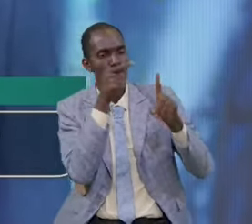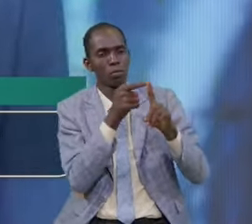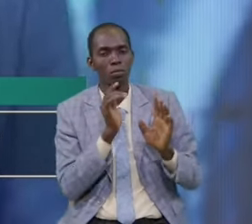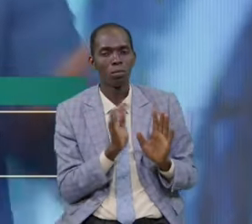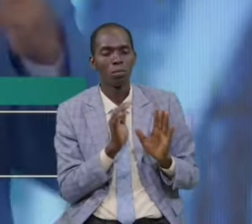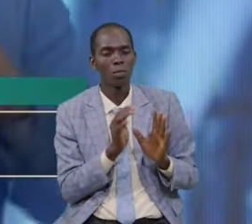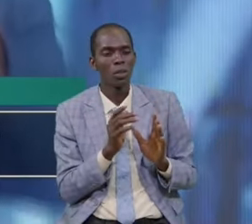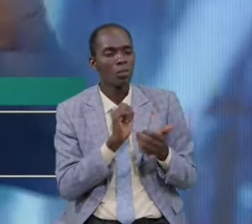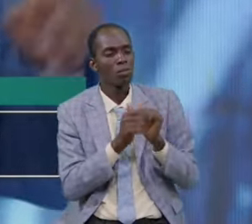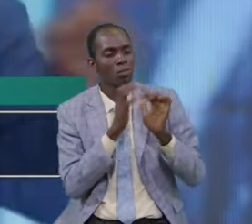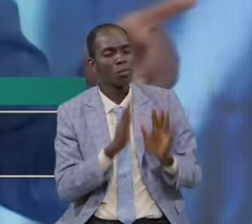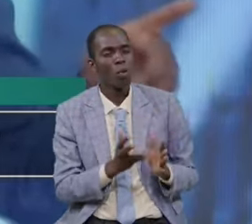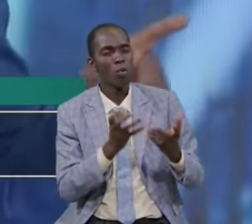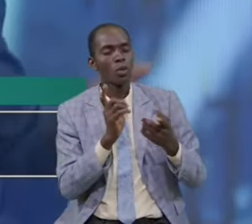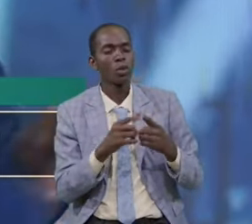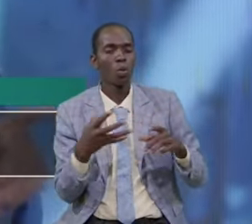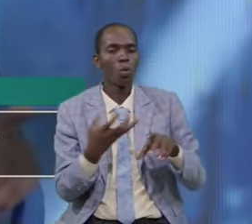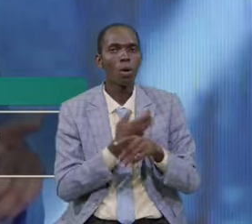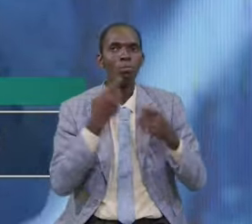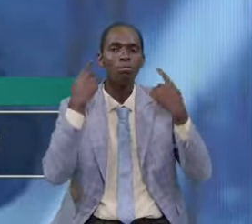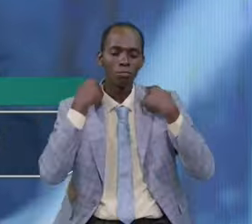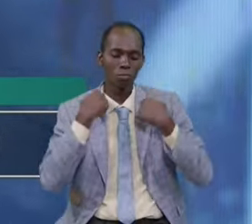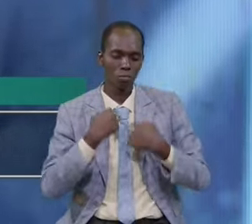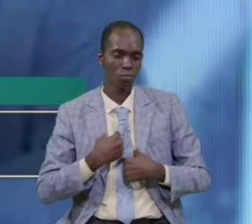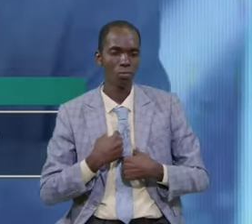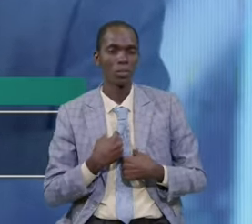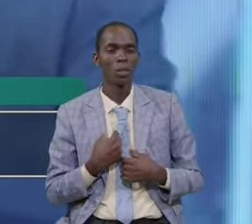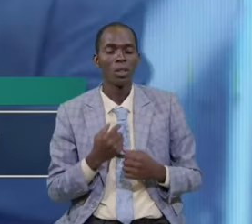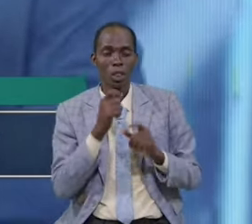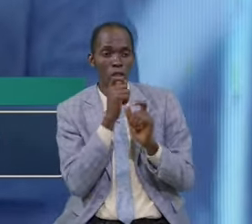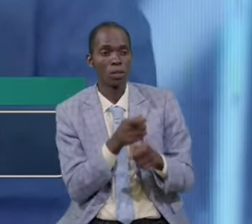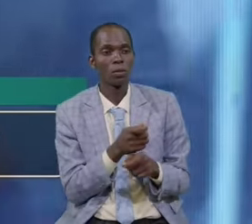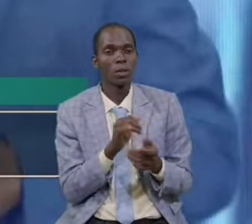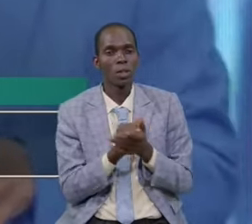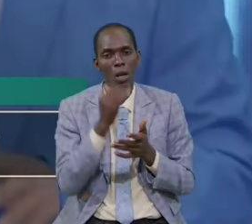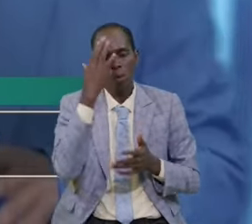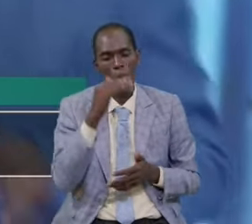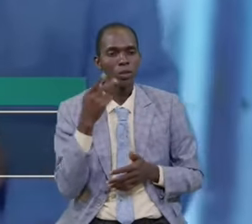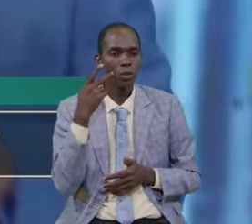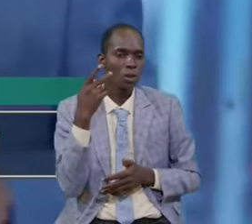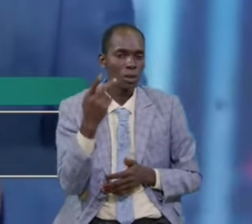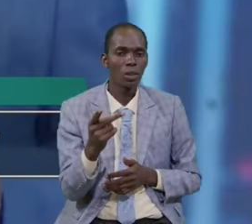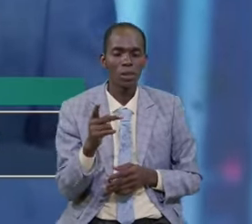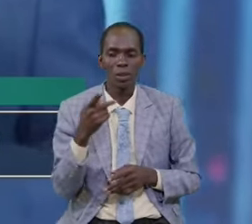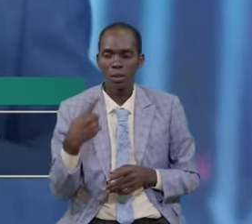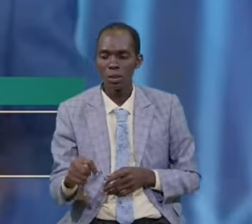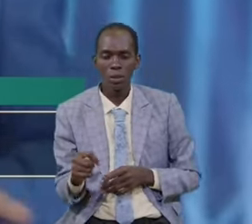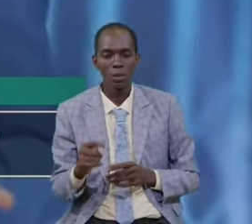Il veut remporter une médaille. Et vous les voyez dans nos rues. Et il